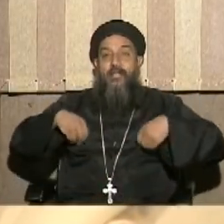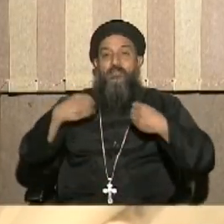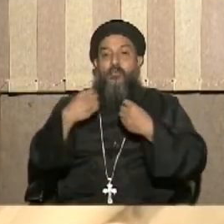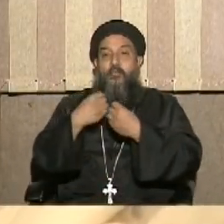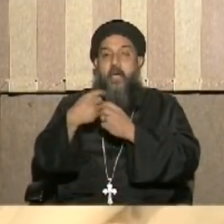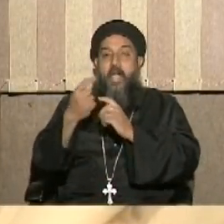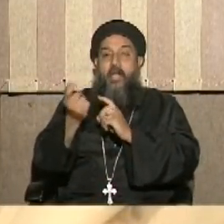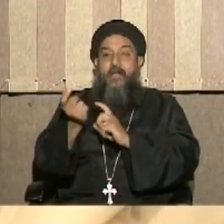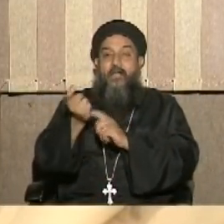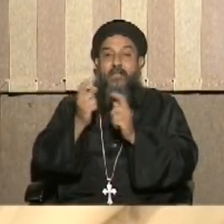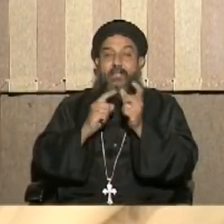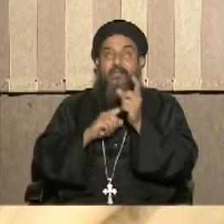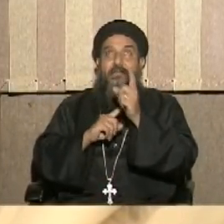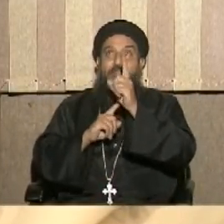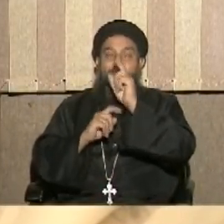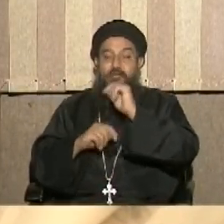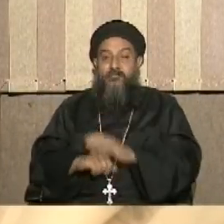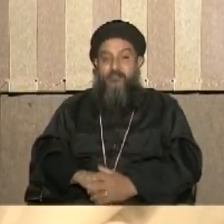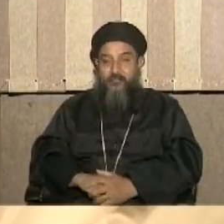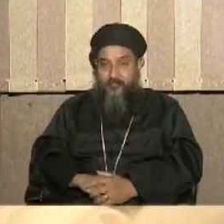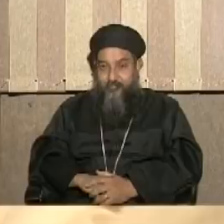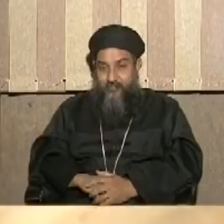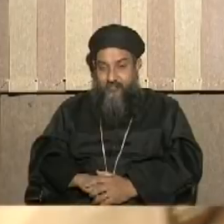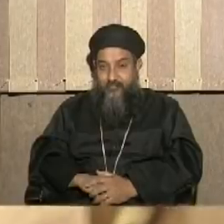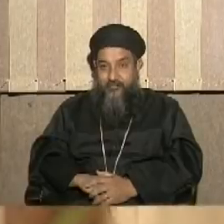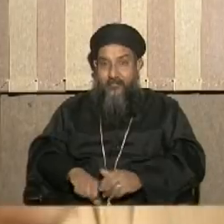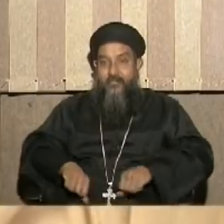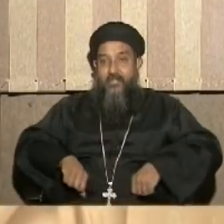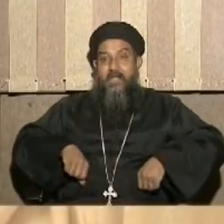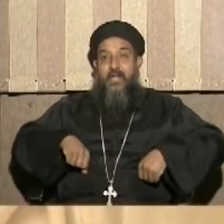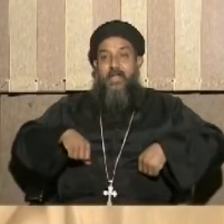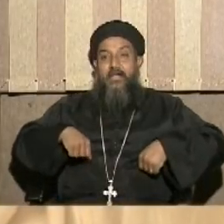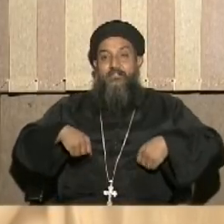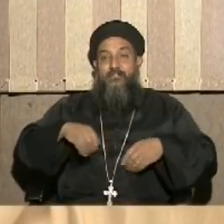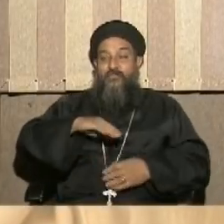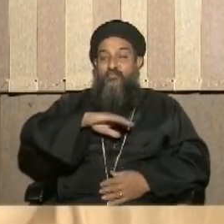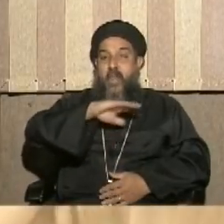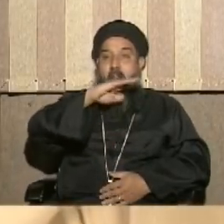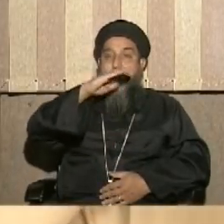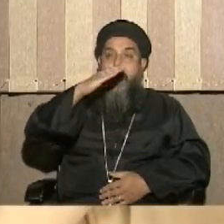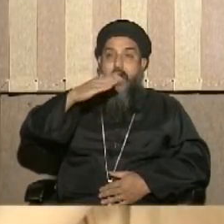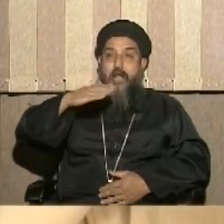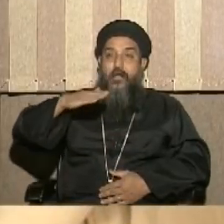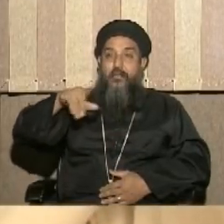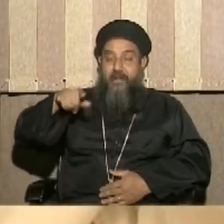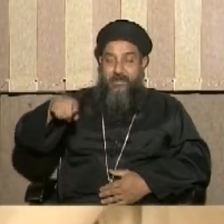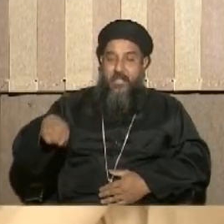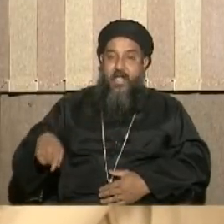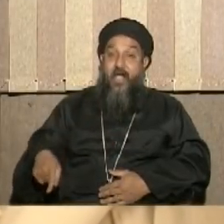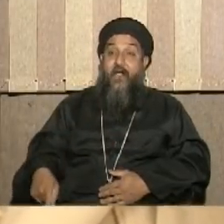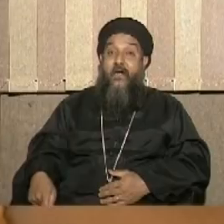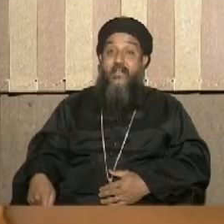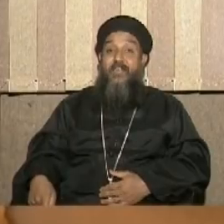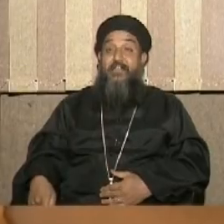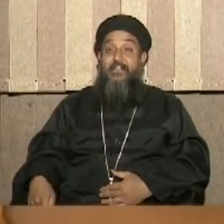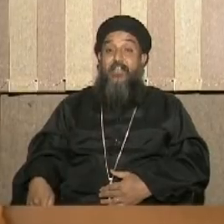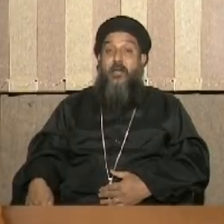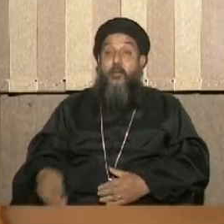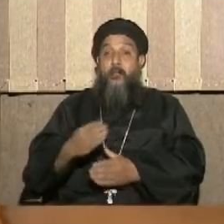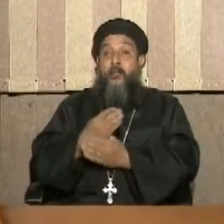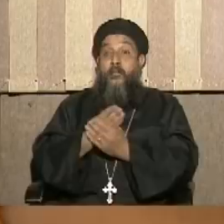وتابعوا رب المجد يسوع المسيح، وعايشين في البرية مع أولادي.